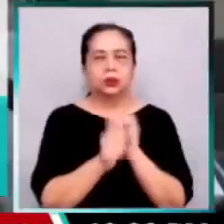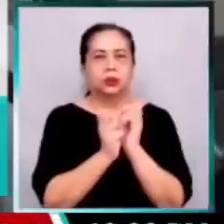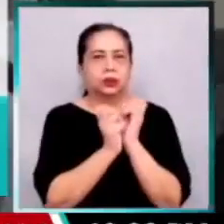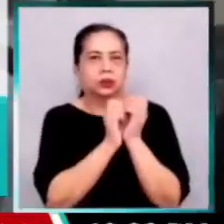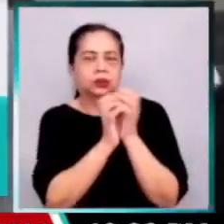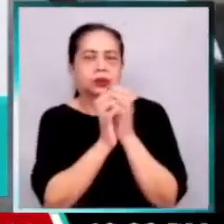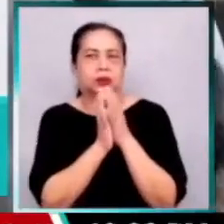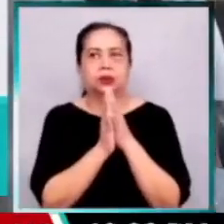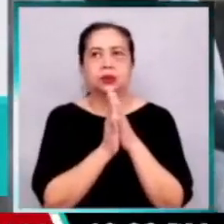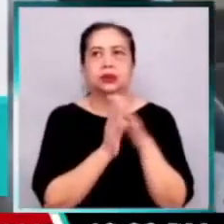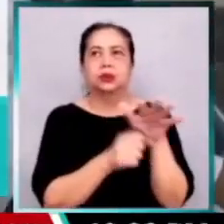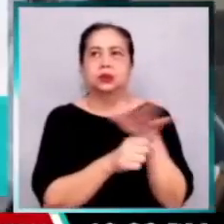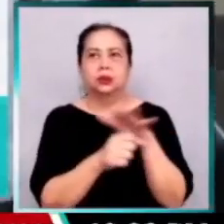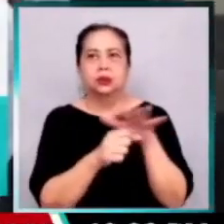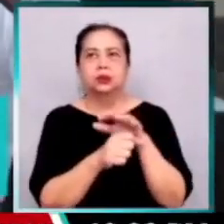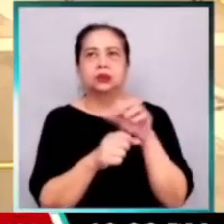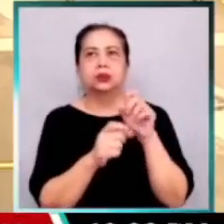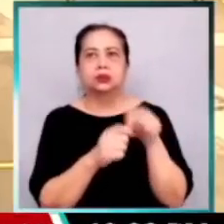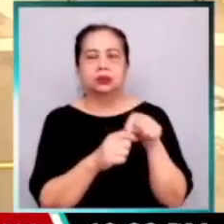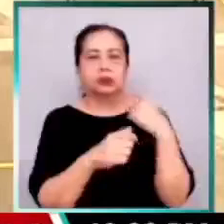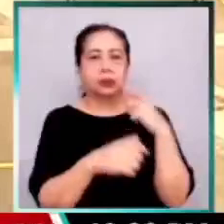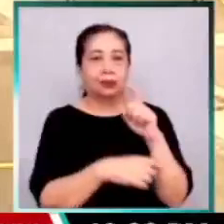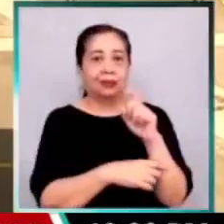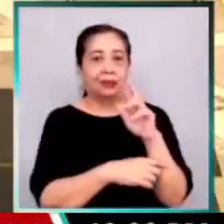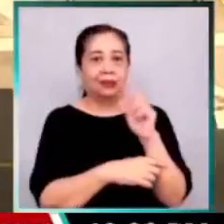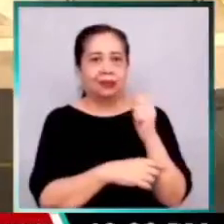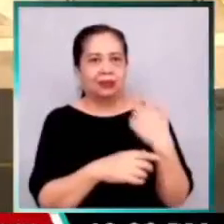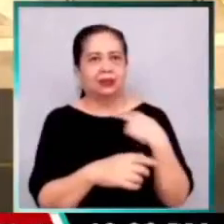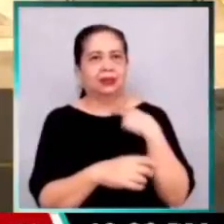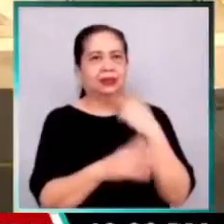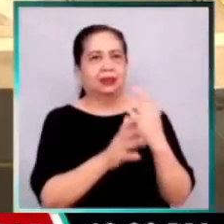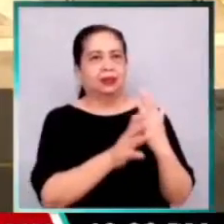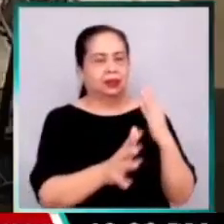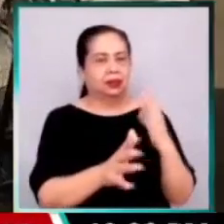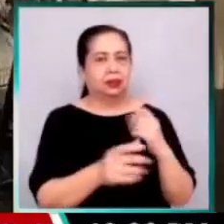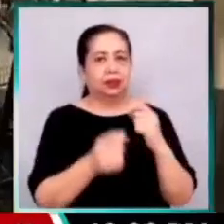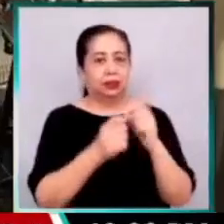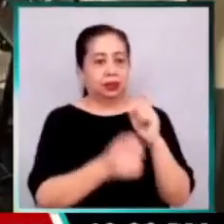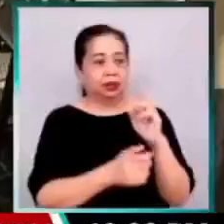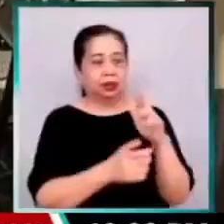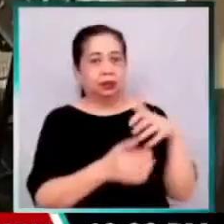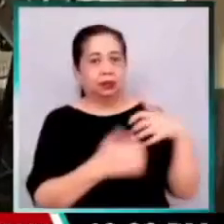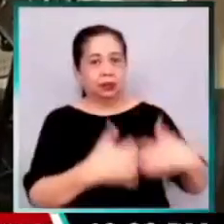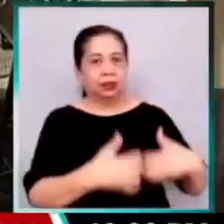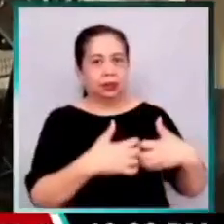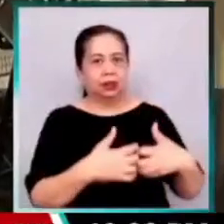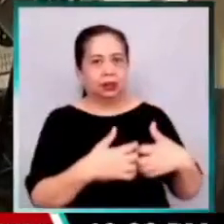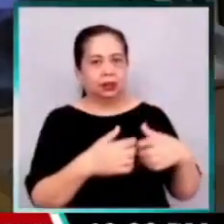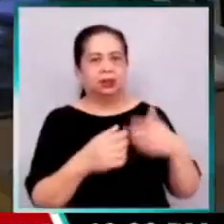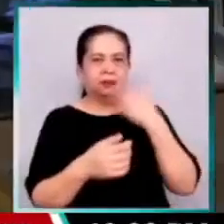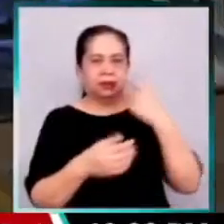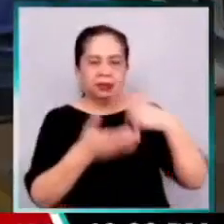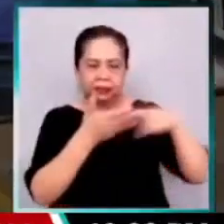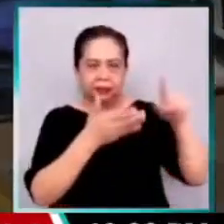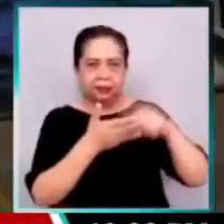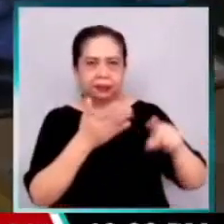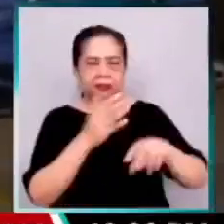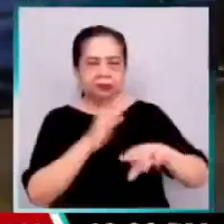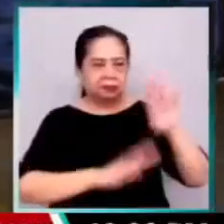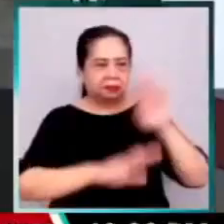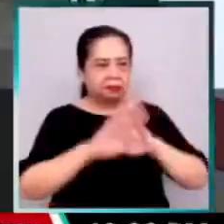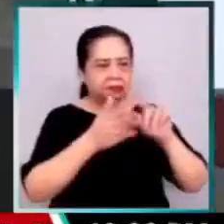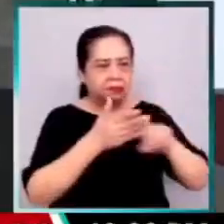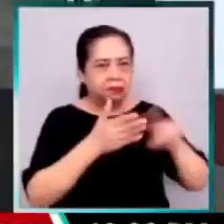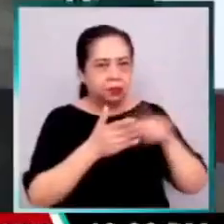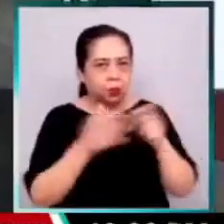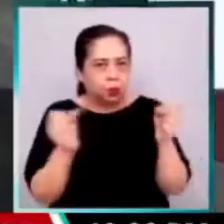machine, dun sila nababara. Imbes na dumaan sa x-ray machine, mano-mano na lang ang pag-iinspeksyon sa mga may maliliit na